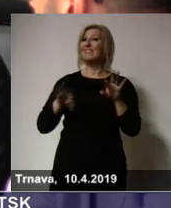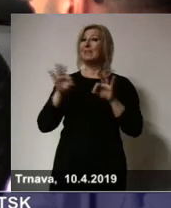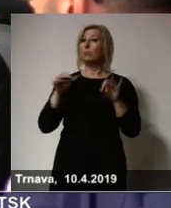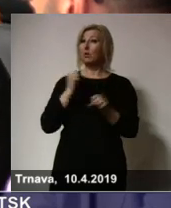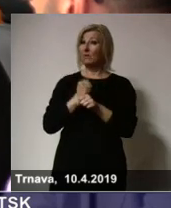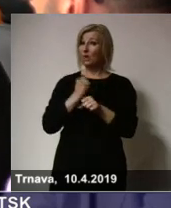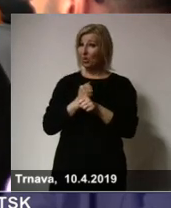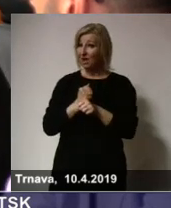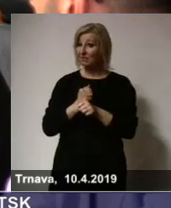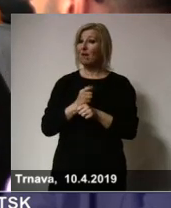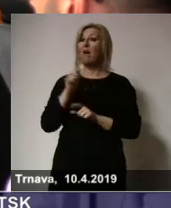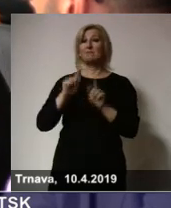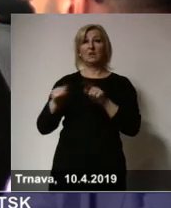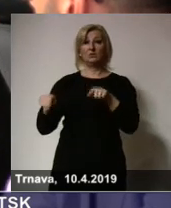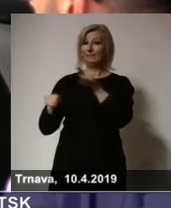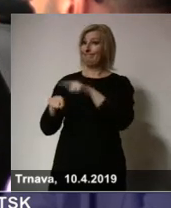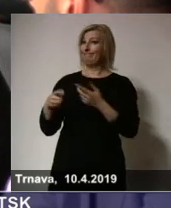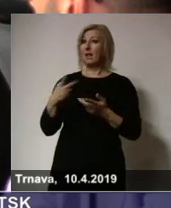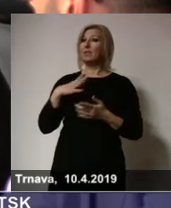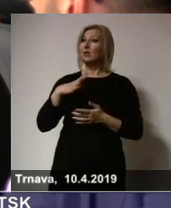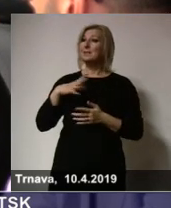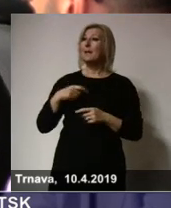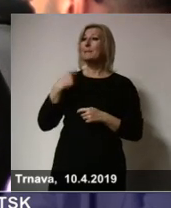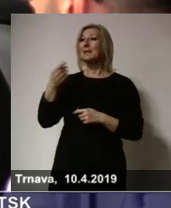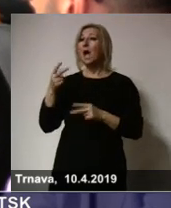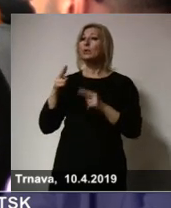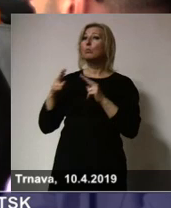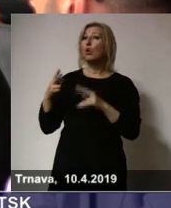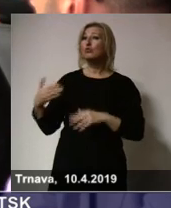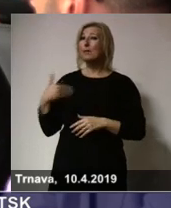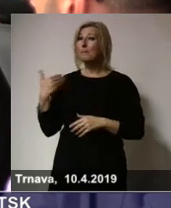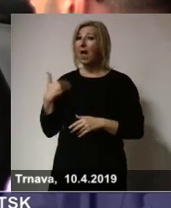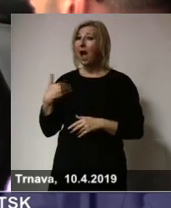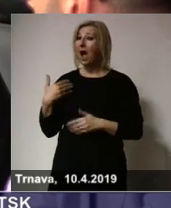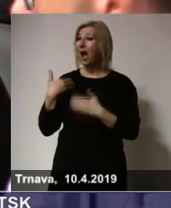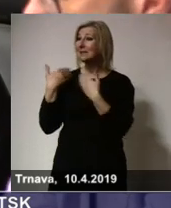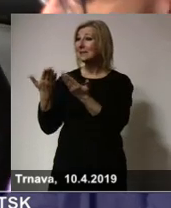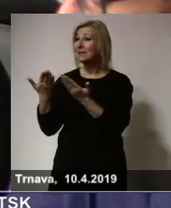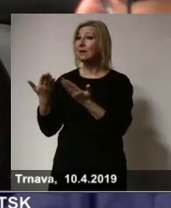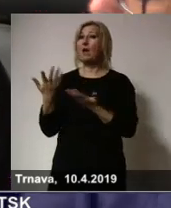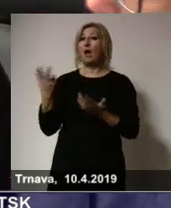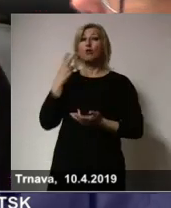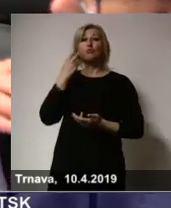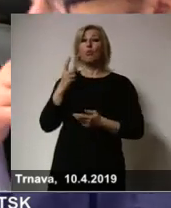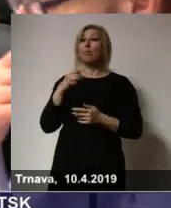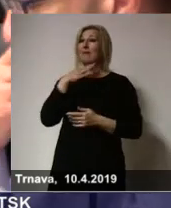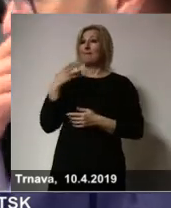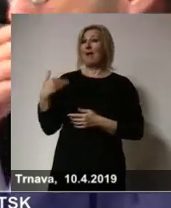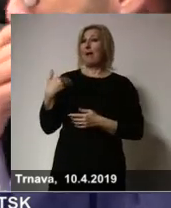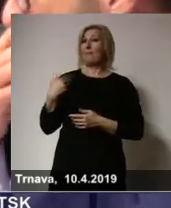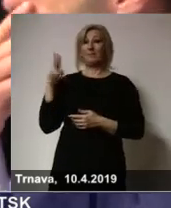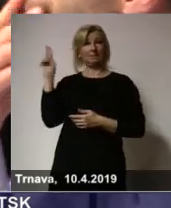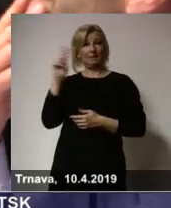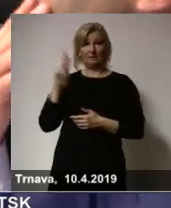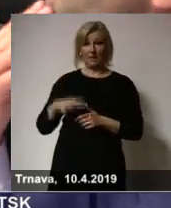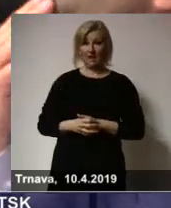tak. Chceli sme dať šancu mladým ľuďom a nemohli sme vo viacerých prípadoch, lebo jednoducho sa neprihlásili. A takýmto spôsobom by